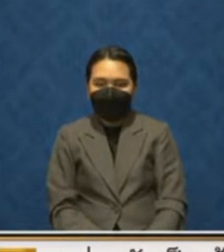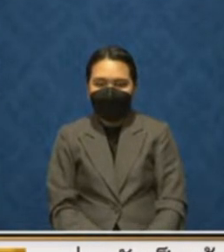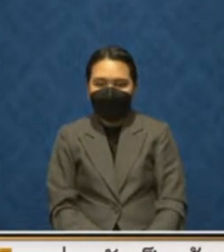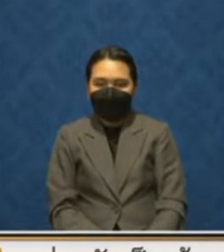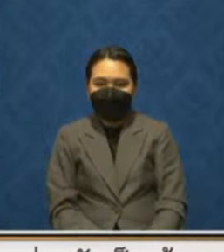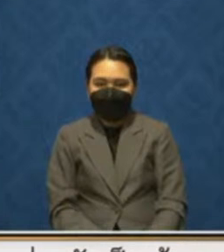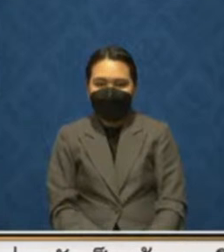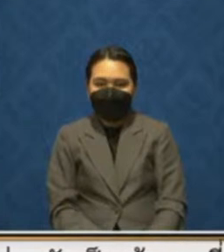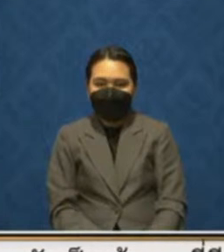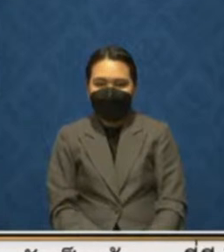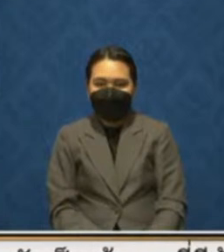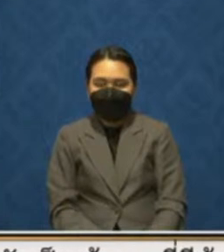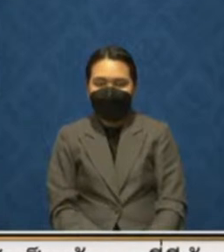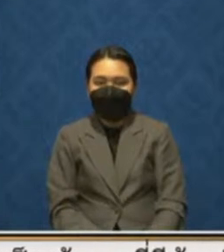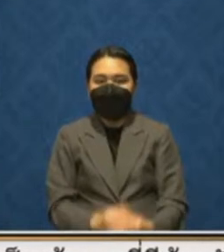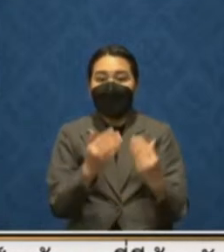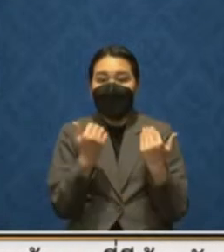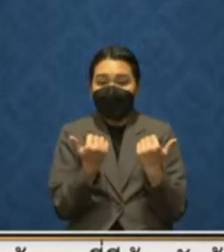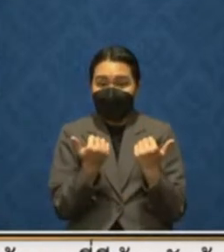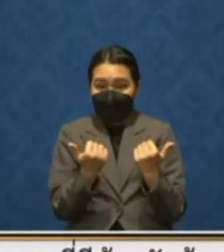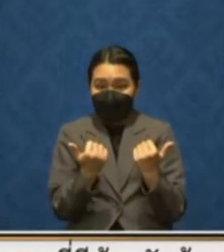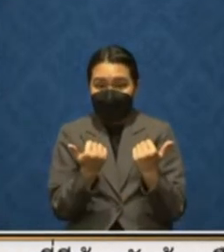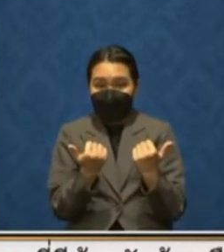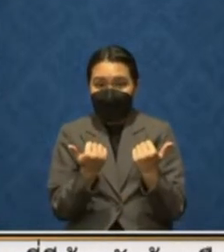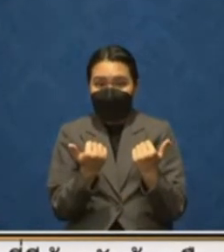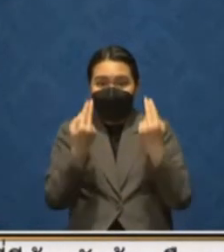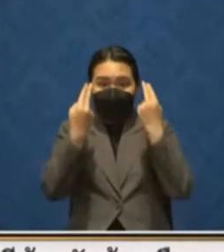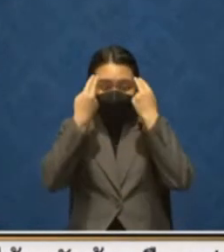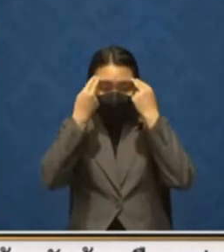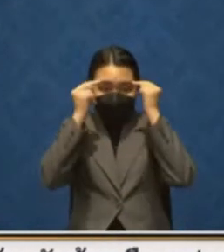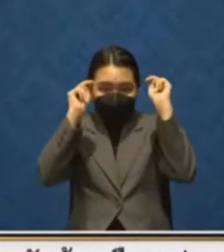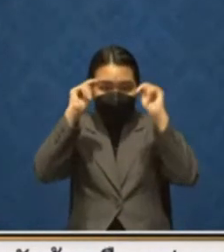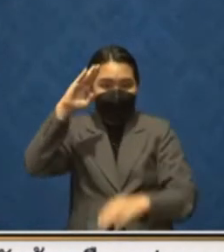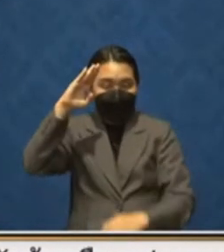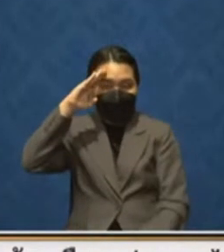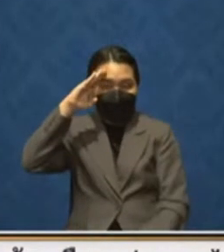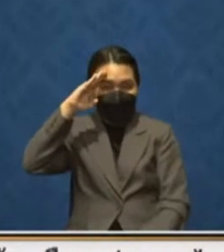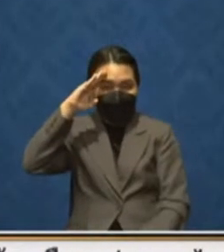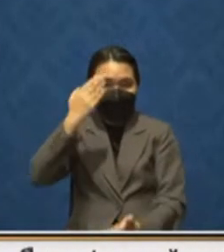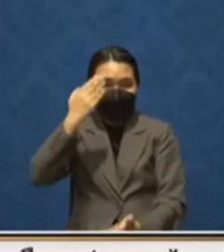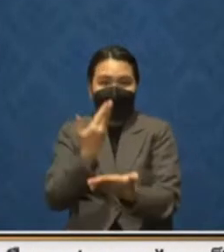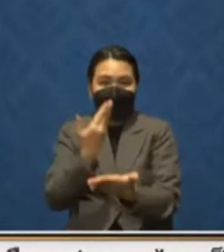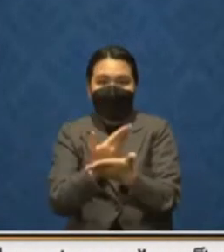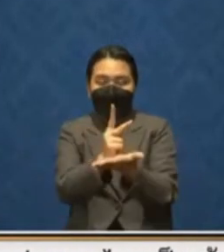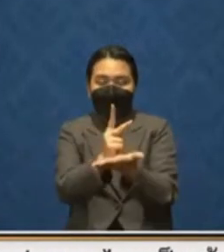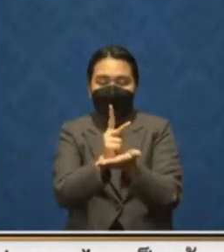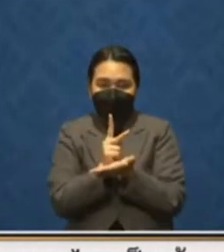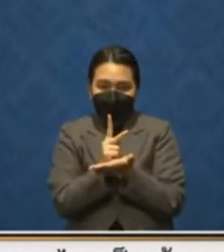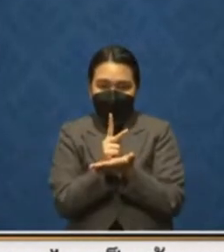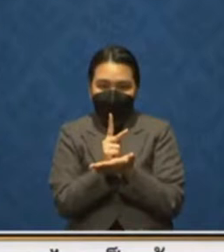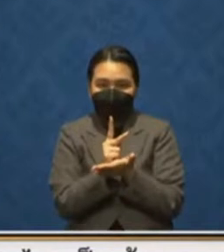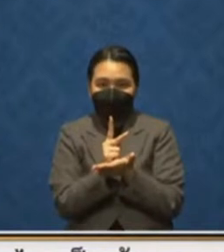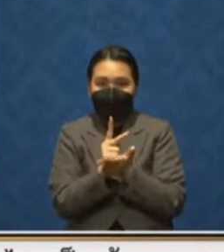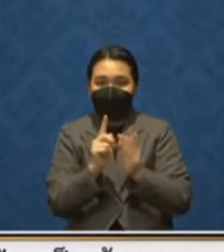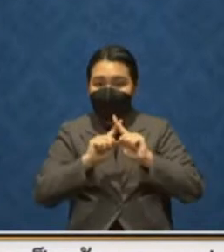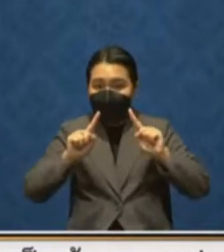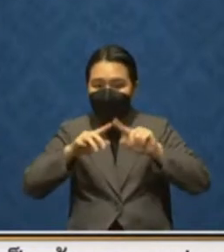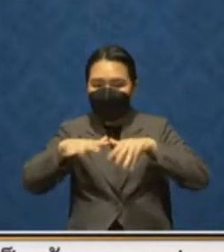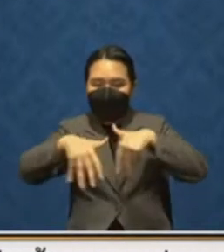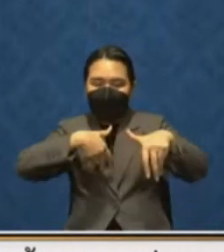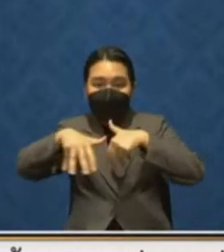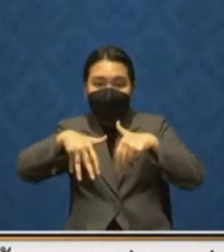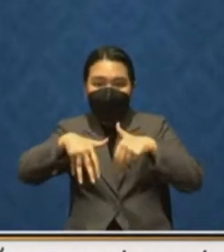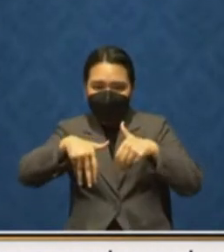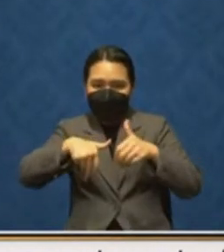ปัจจุบันนี้นะฮะคุณประยุทธ์กู้เงินนะครับแต่ประชาชนเป็นผู้ใช้หนี้